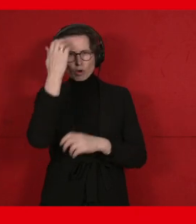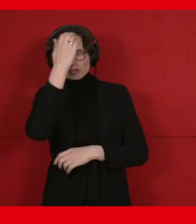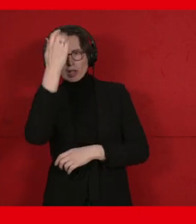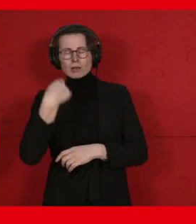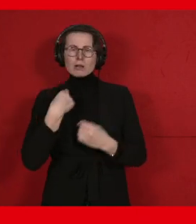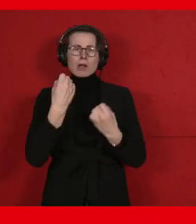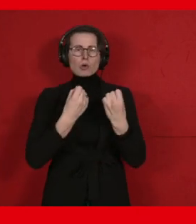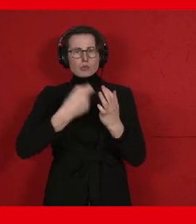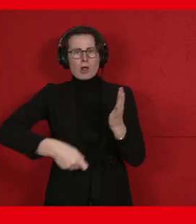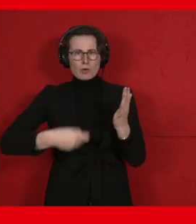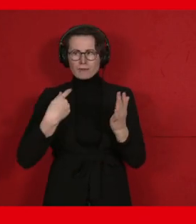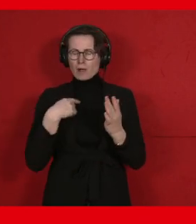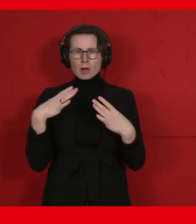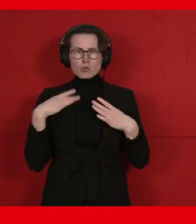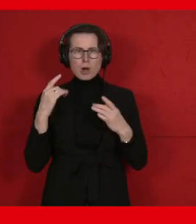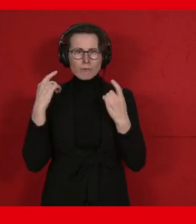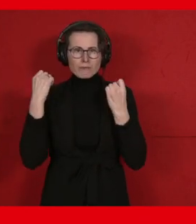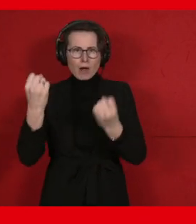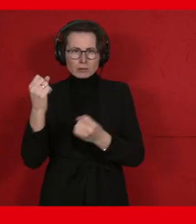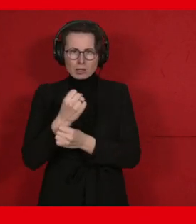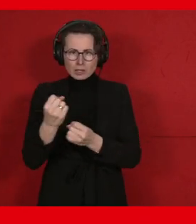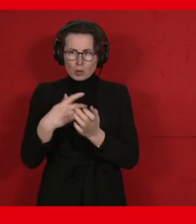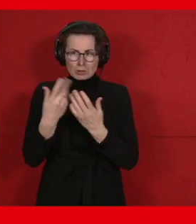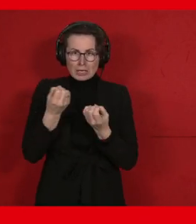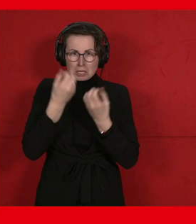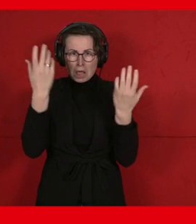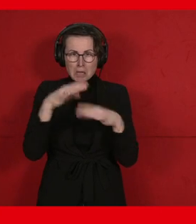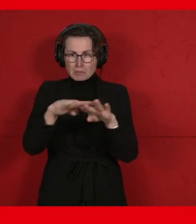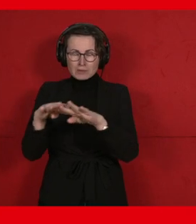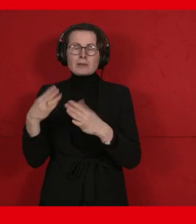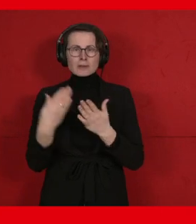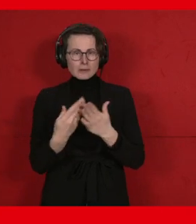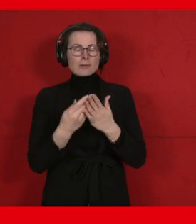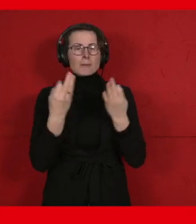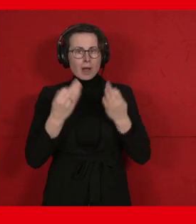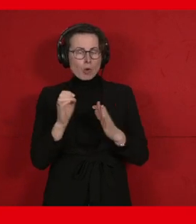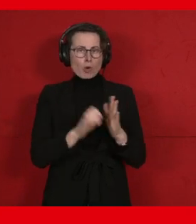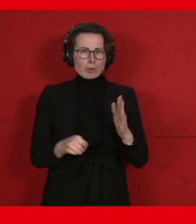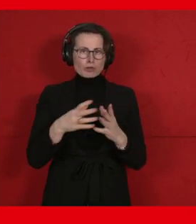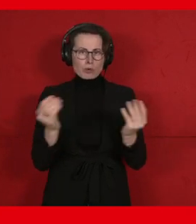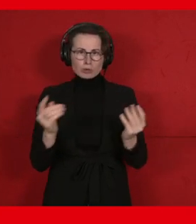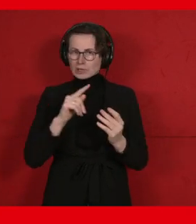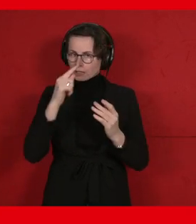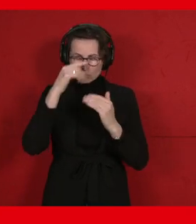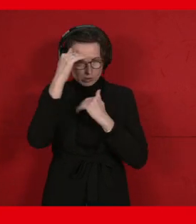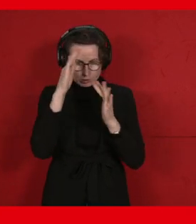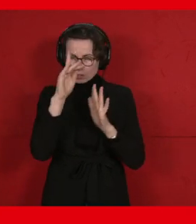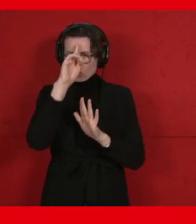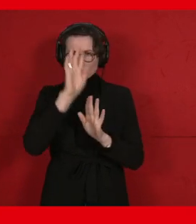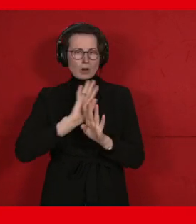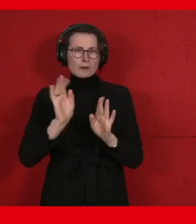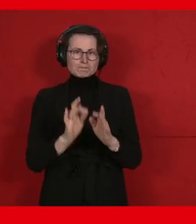nicht in Urlaub fahren kann. Ja, und deswegen ist es ganz wichtig, dass wir da nicht nur in Deutschland denken, sondern dass wir das auch